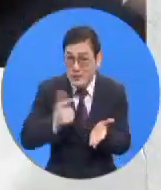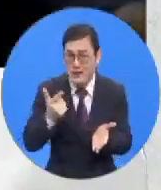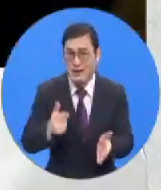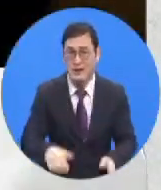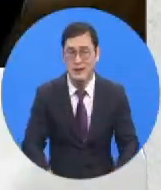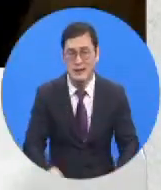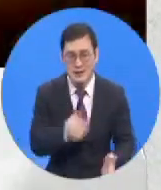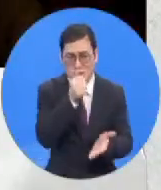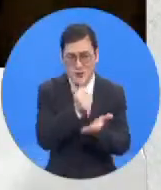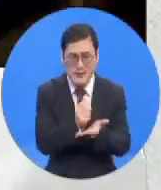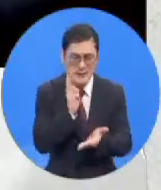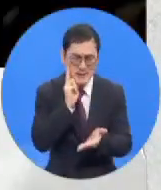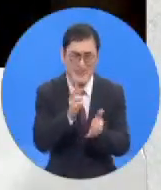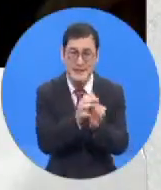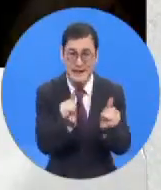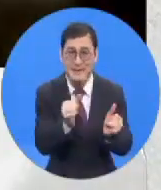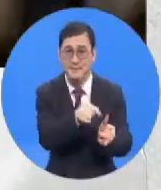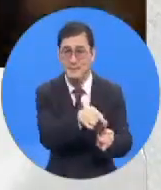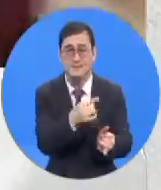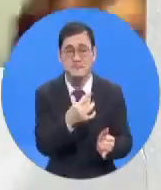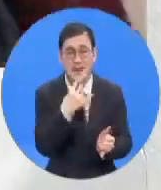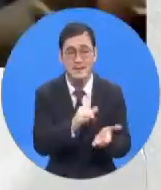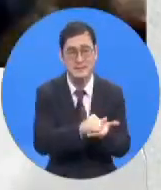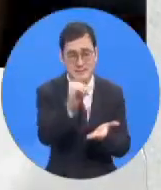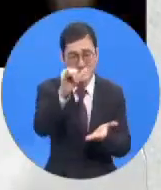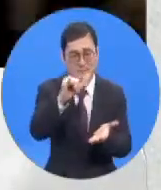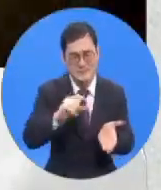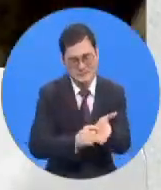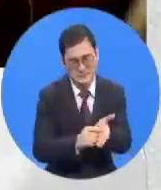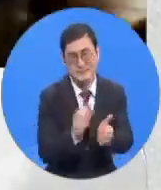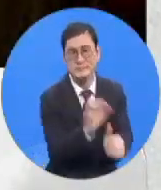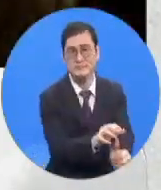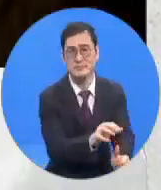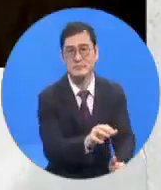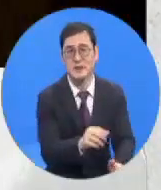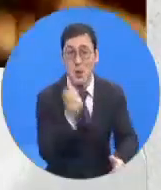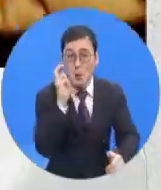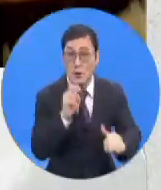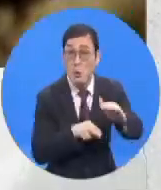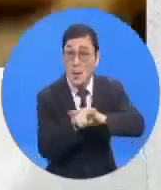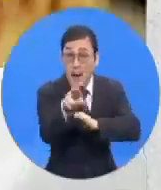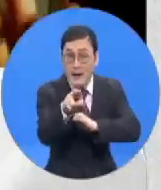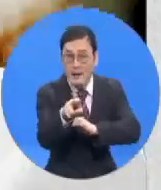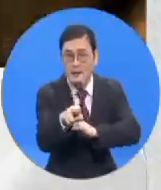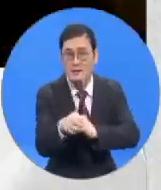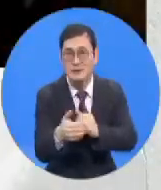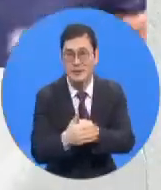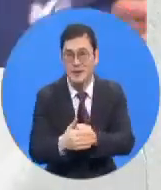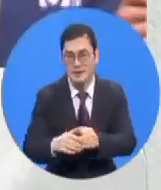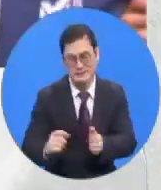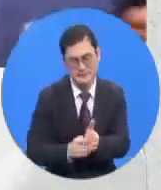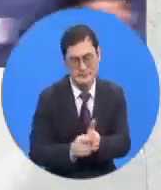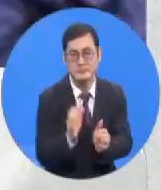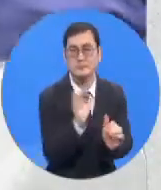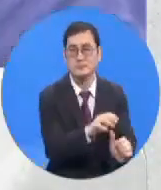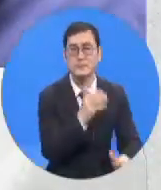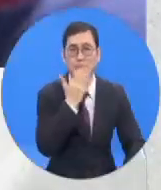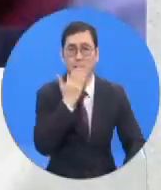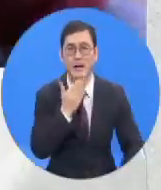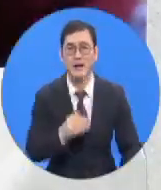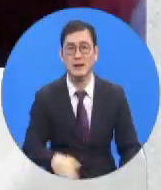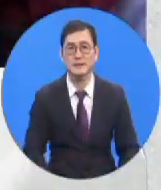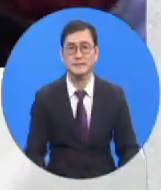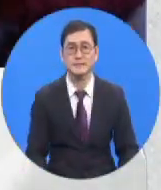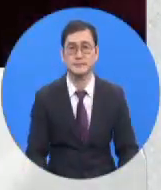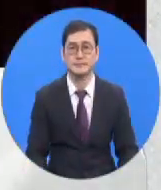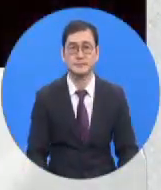중죄를 범한 피의자한테만 가능한 게 긴급출국금지거든요. 그래서 제가 그 출입국관리법 거기에